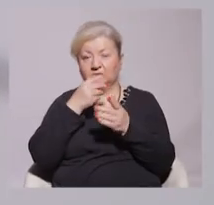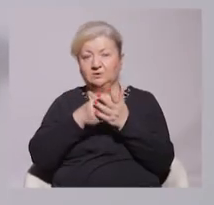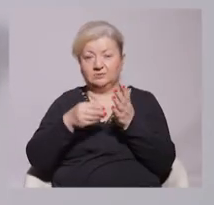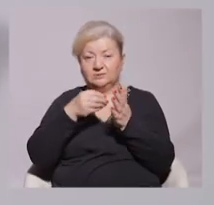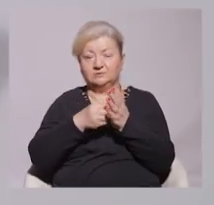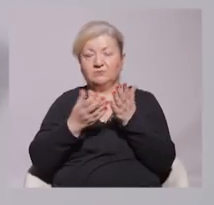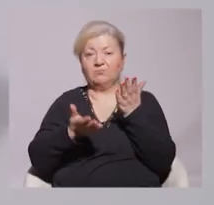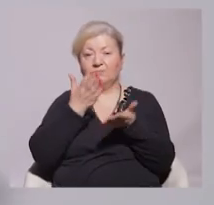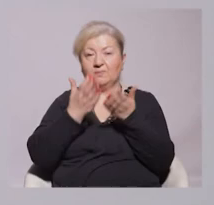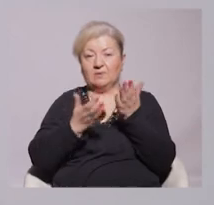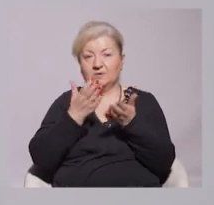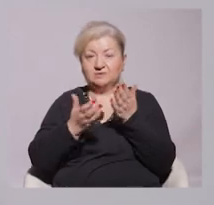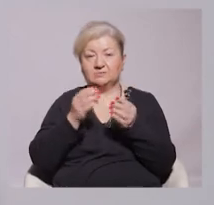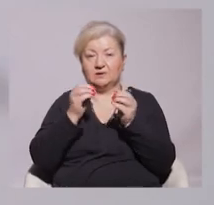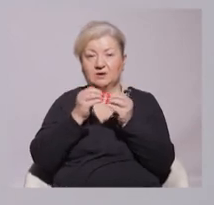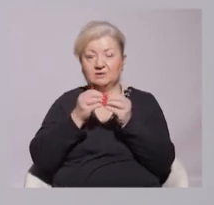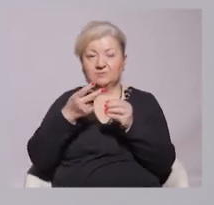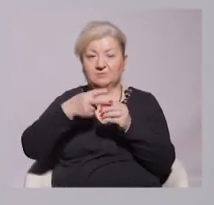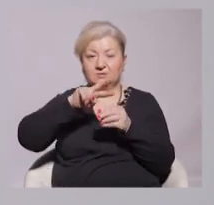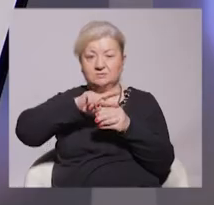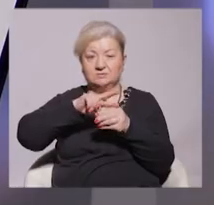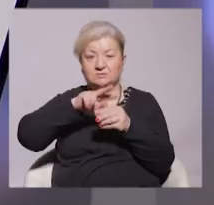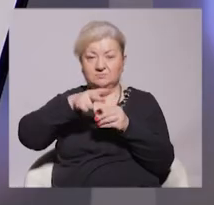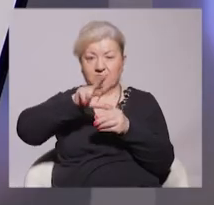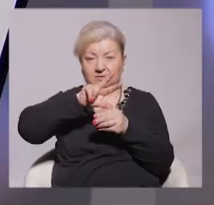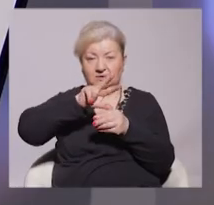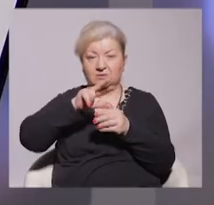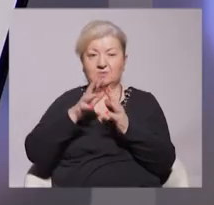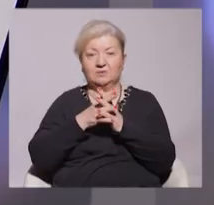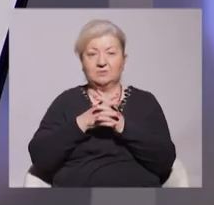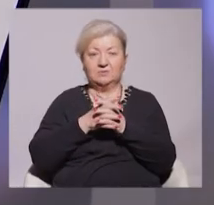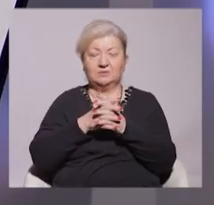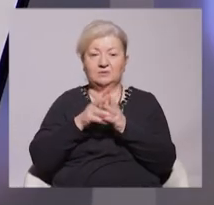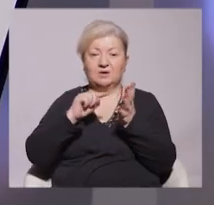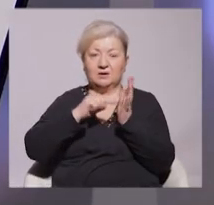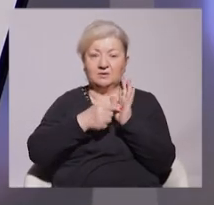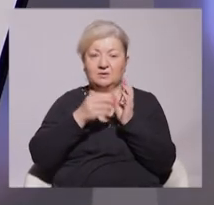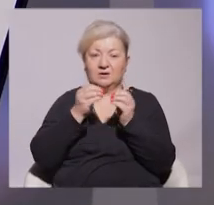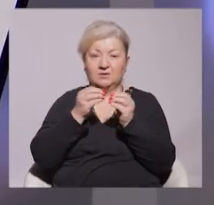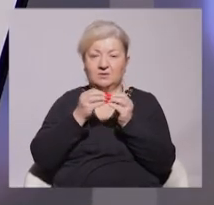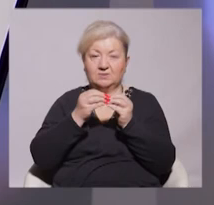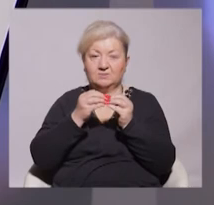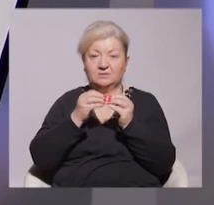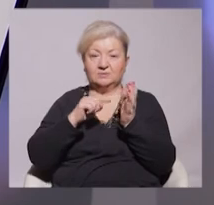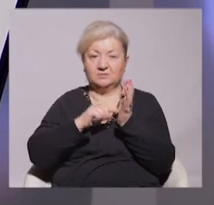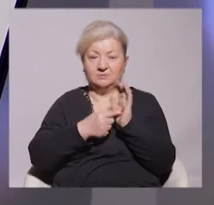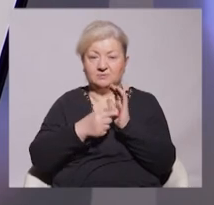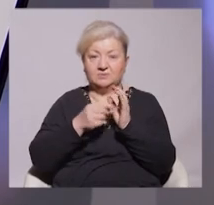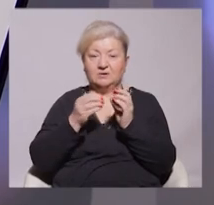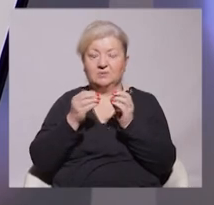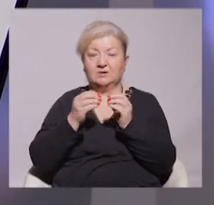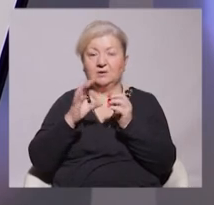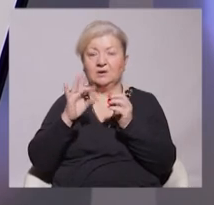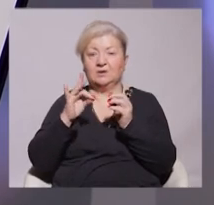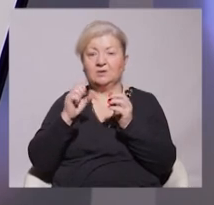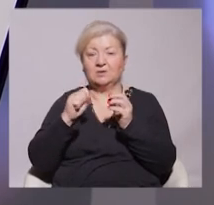10 მესამე ხარისხად გამრავლებული უკვე 10-ზე, გამრავლებული რადიუსი 10